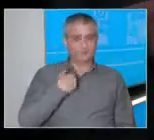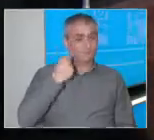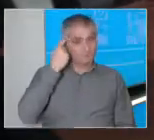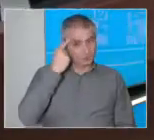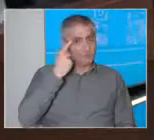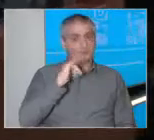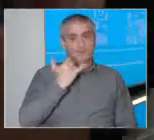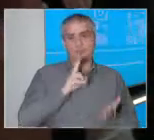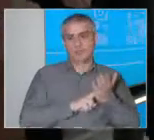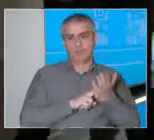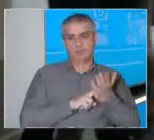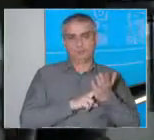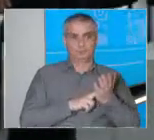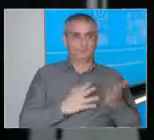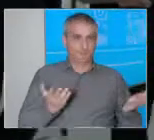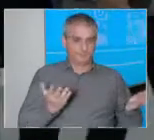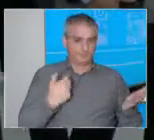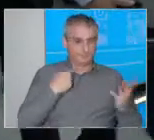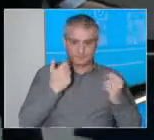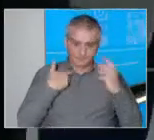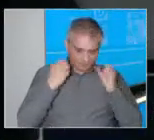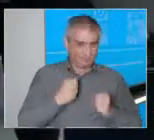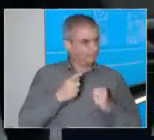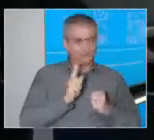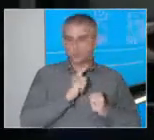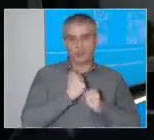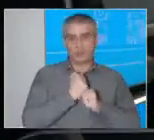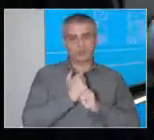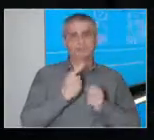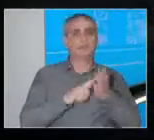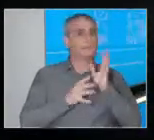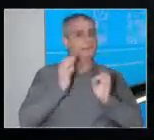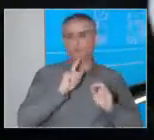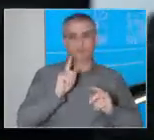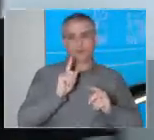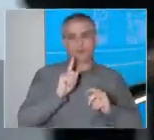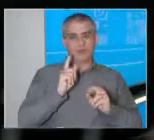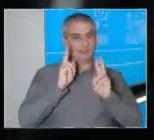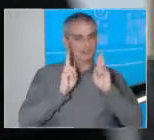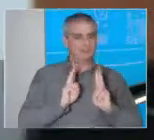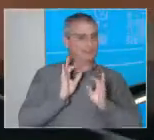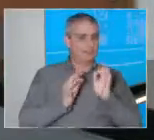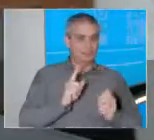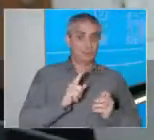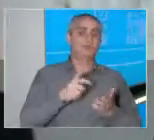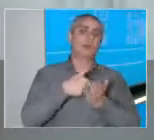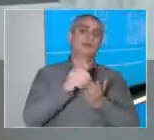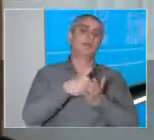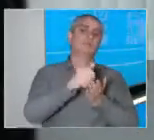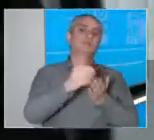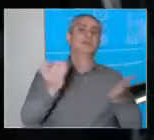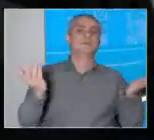אני חושב שזה נכון, ואני כמעט בטוח שהדבר לא יעשה, בית המשפט לא יפסיק את זה, ימשיך